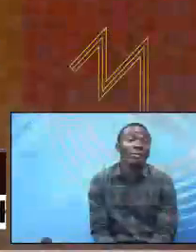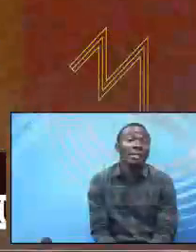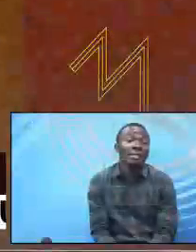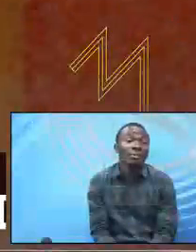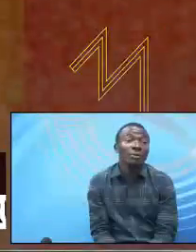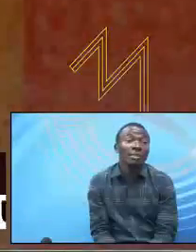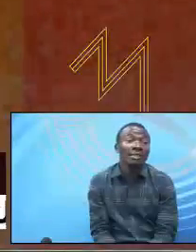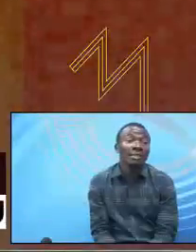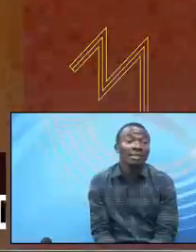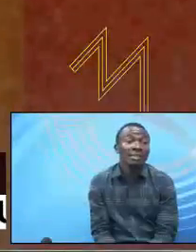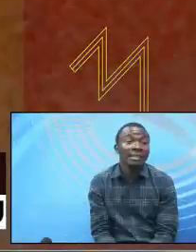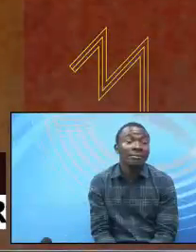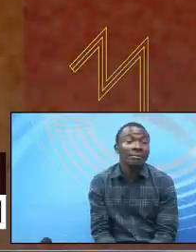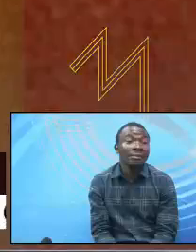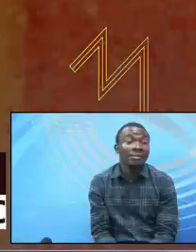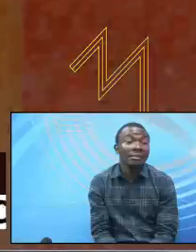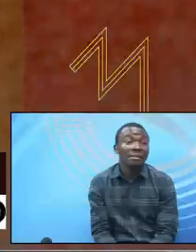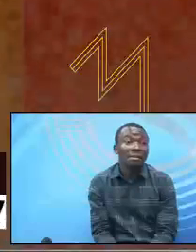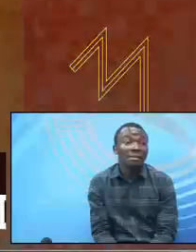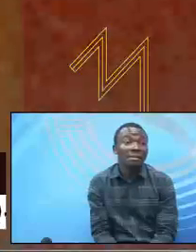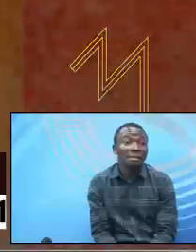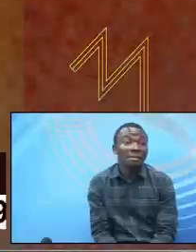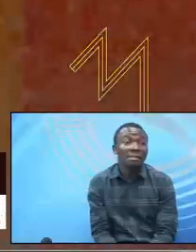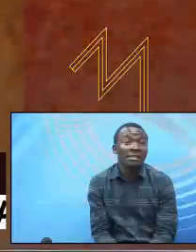mu ibarura ry'abaturage